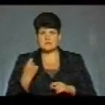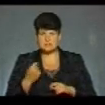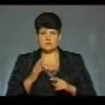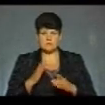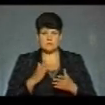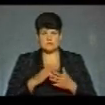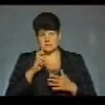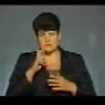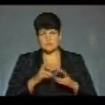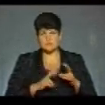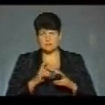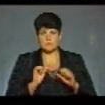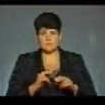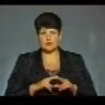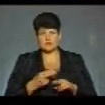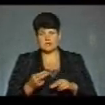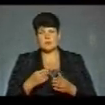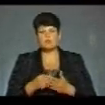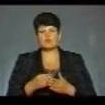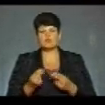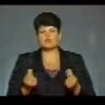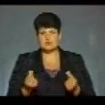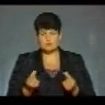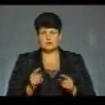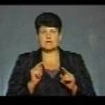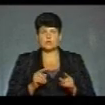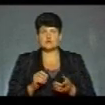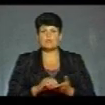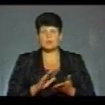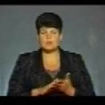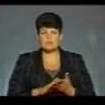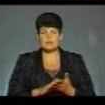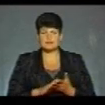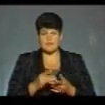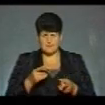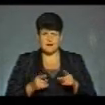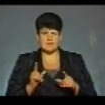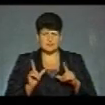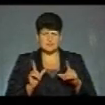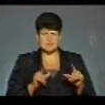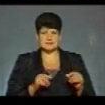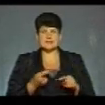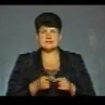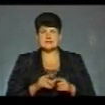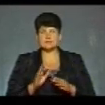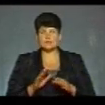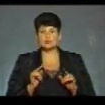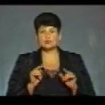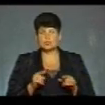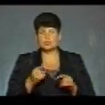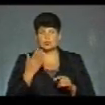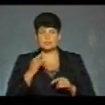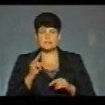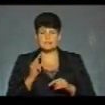комунальні підприємства, ми зможемо вертати з бюджету. Для того, щоб облікувати реальні їздки, це буде мати можливість тоді, коли людина, дитина,